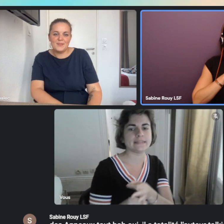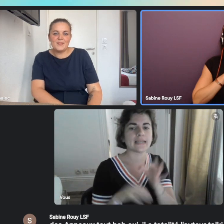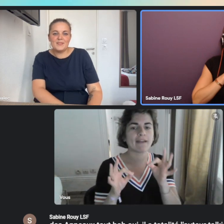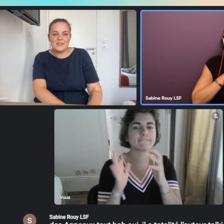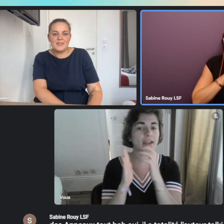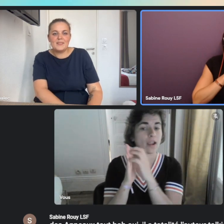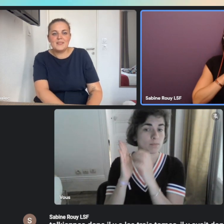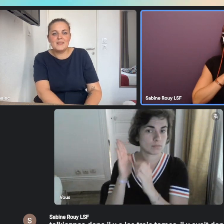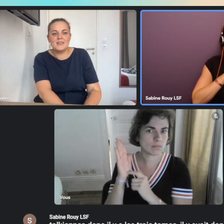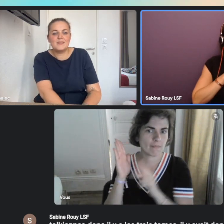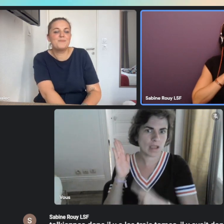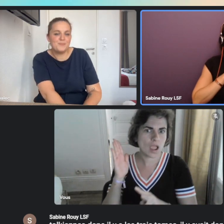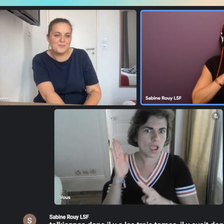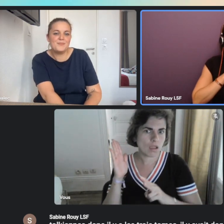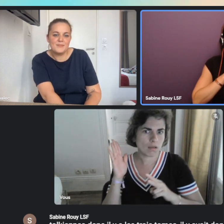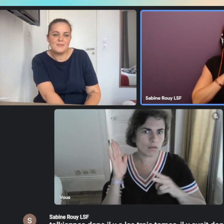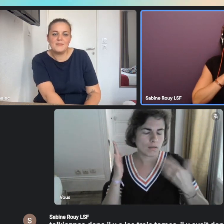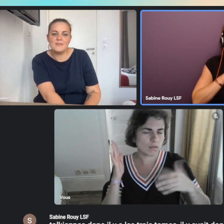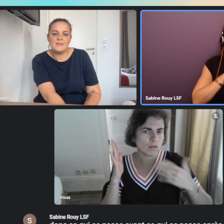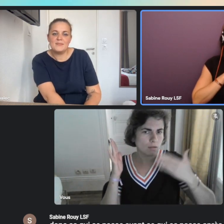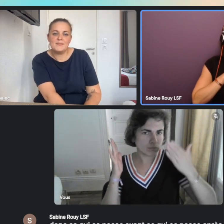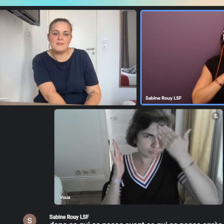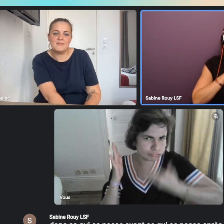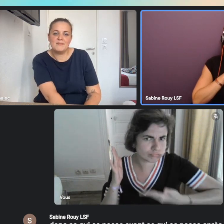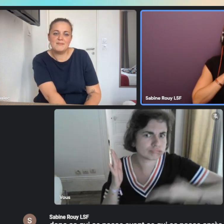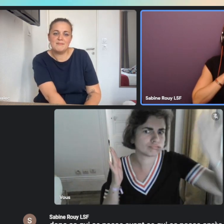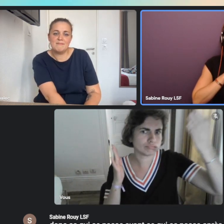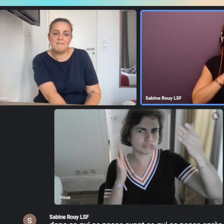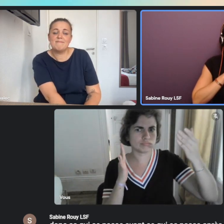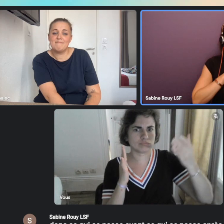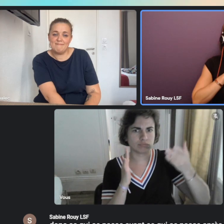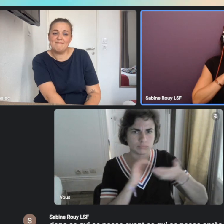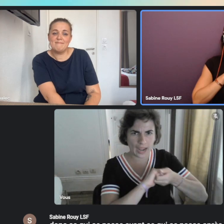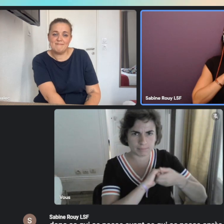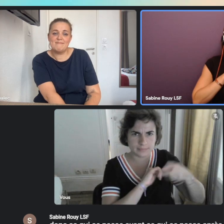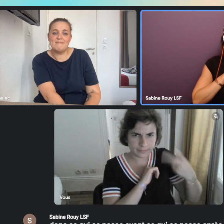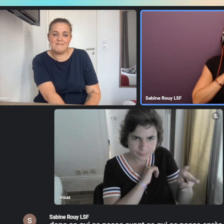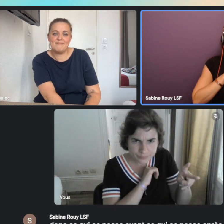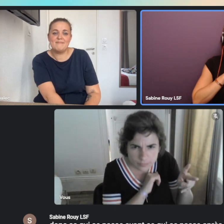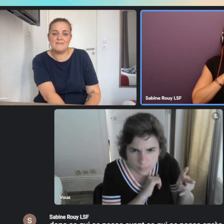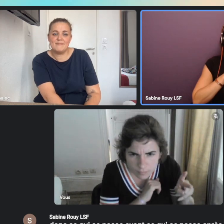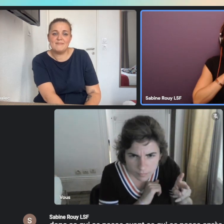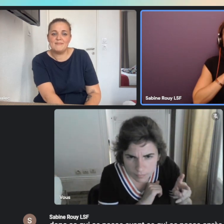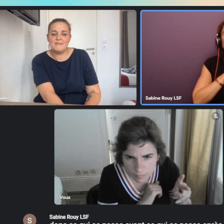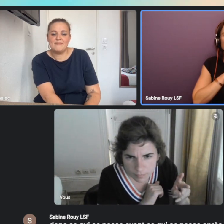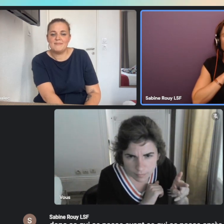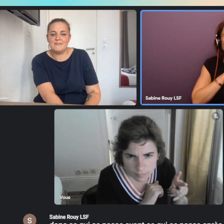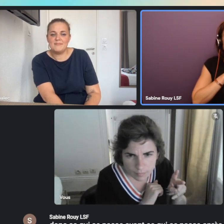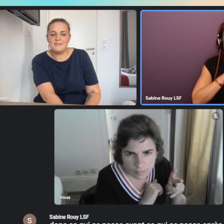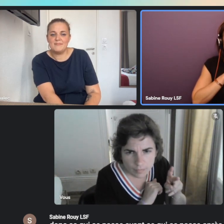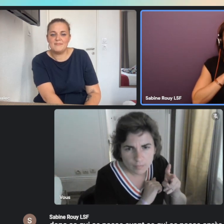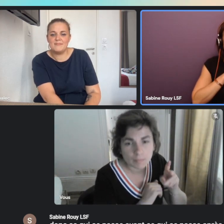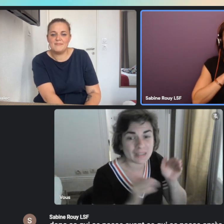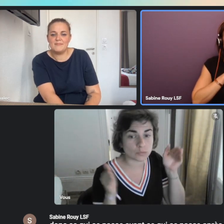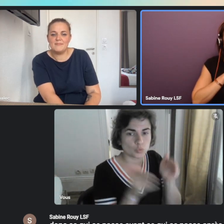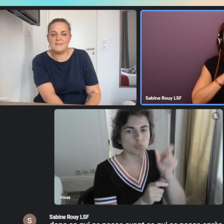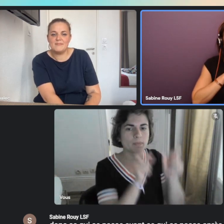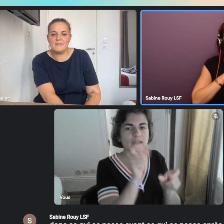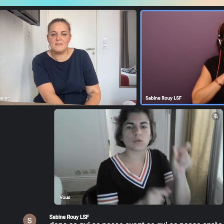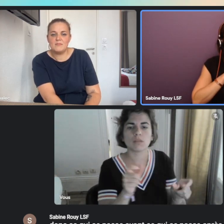Ah oui, alors il y a une personne qui dit justement concernant le bullet journal que,